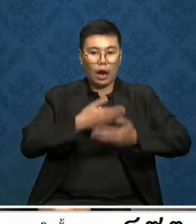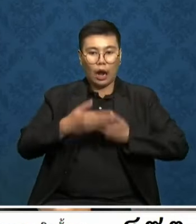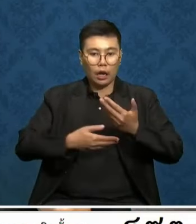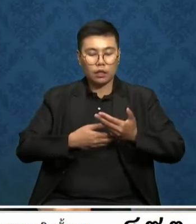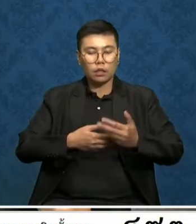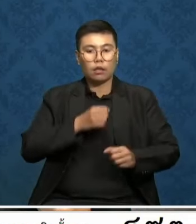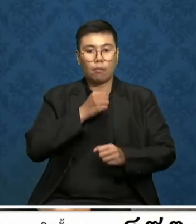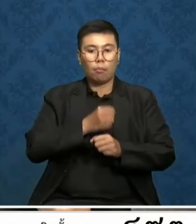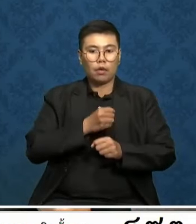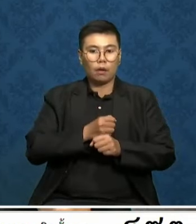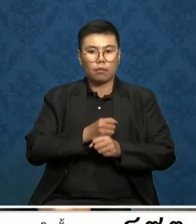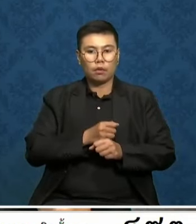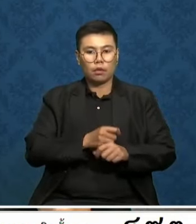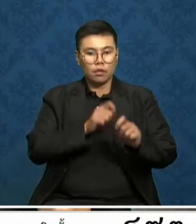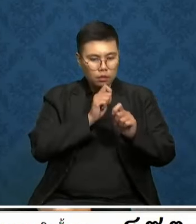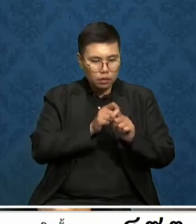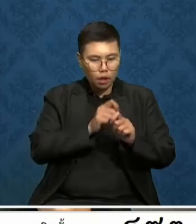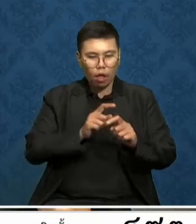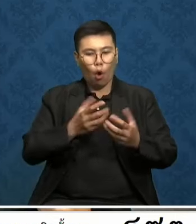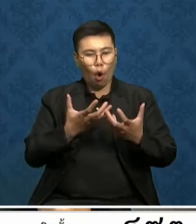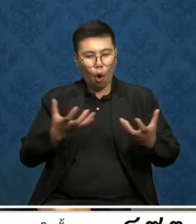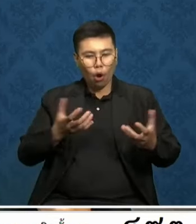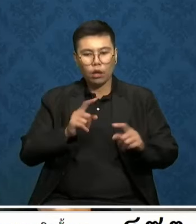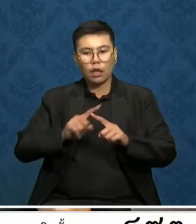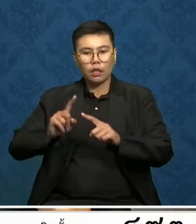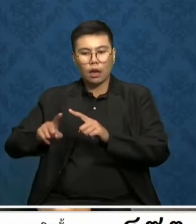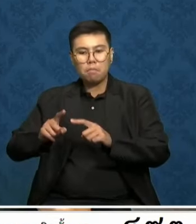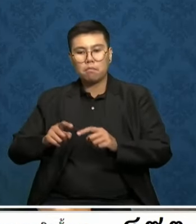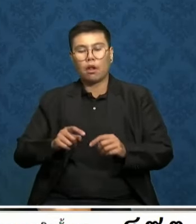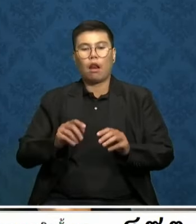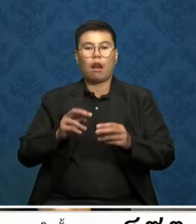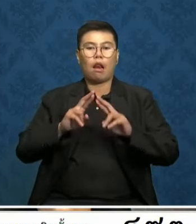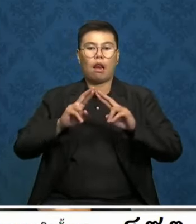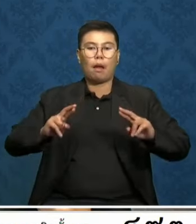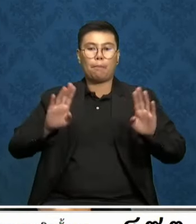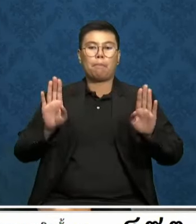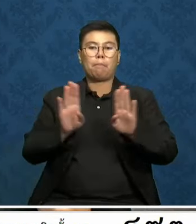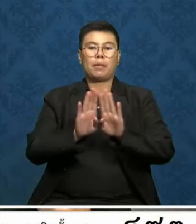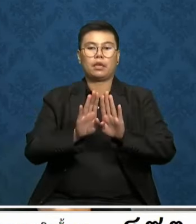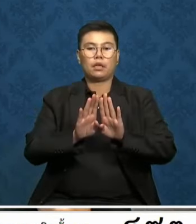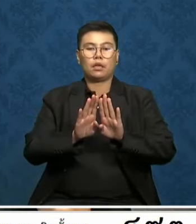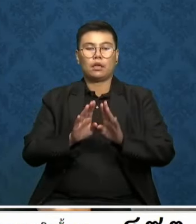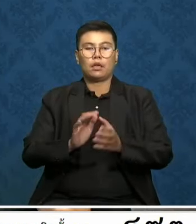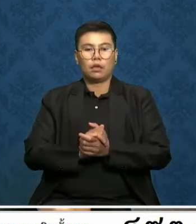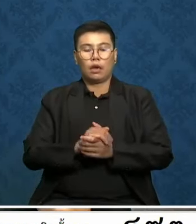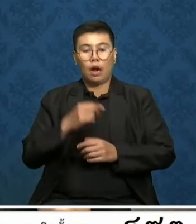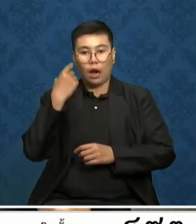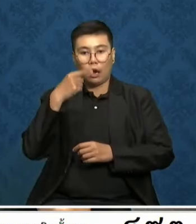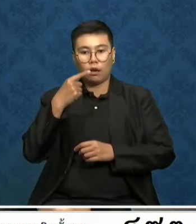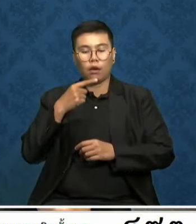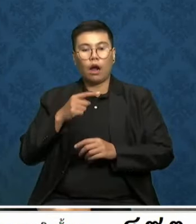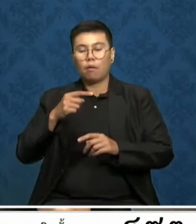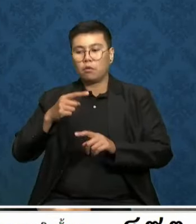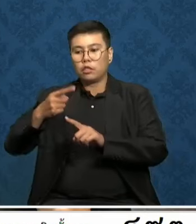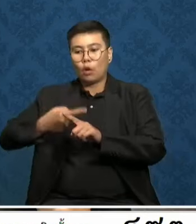ที่นำมาทำเครื่องหนังเหล่านั้นเช่นกันครับหลายคนปิดตัวไปครับไอ้สายป่านยาวหน่อยก็อยู่ได้คนที่ไม่ได้เช่าก็อยู่